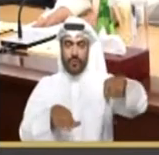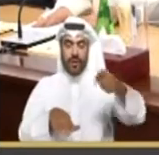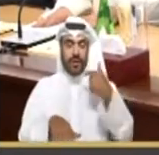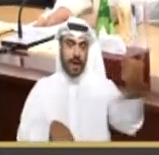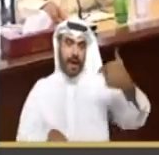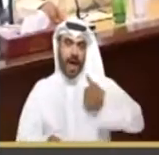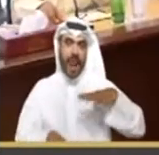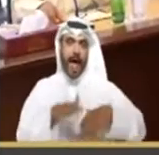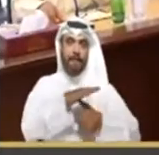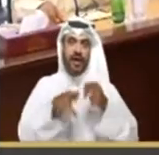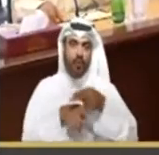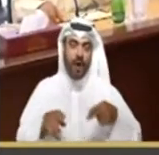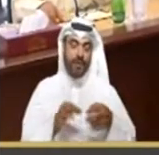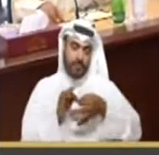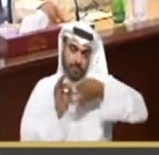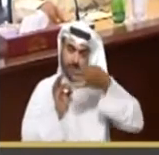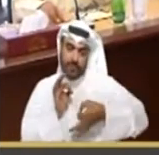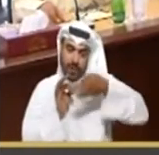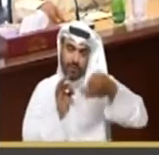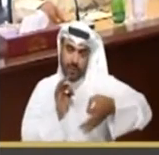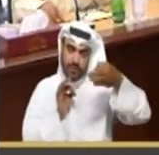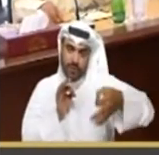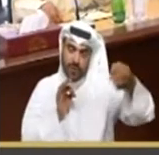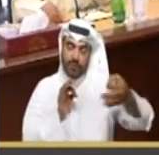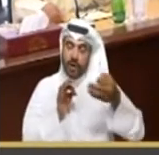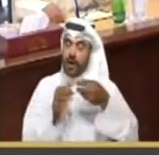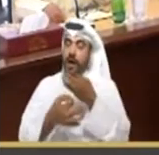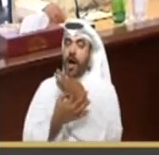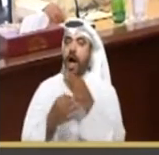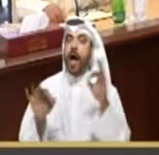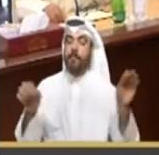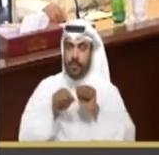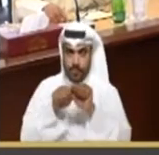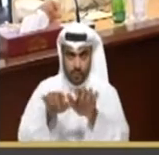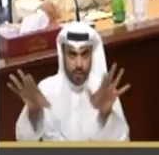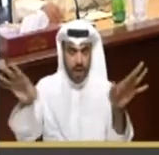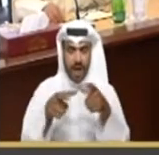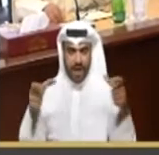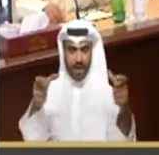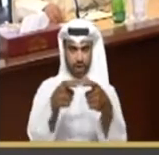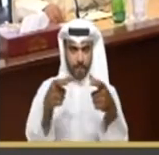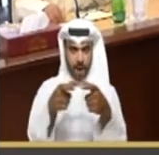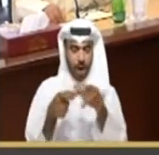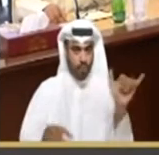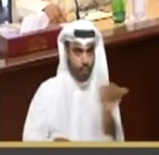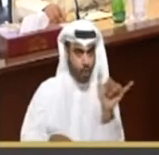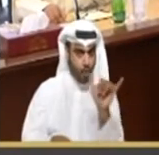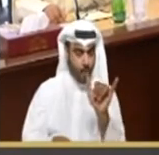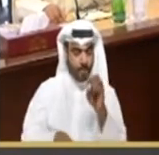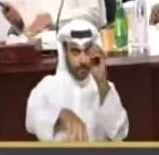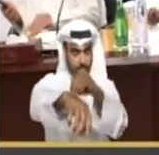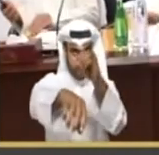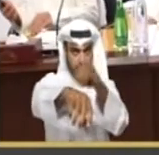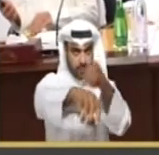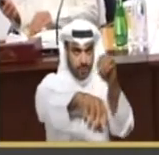الأحمد الجابر الصباح حفظه الله ورعاه بنقل رسالة إلى النواب خلال الاجتماع الذي جاء بناء على